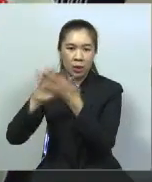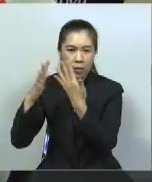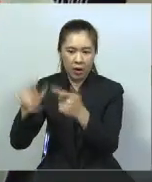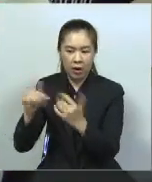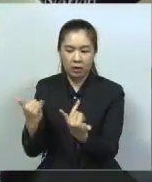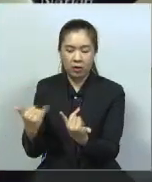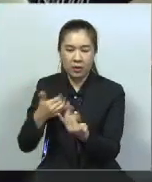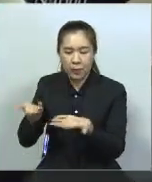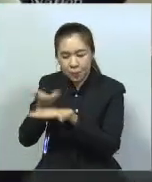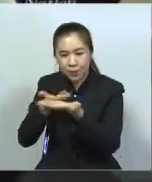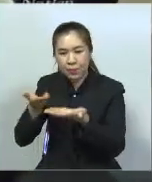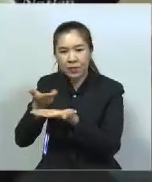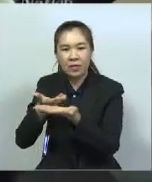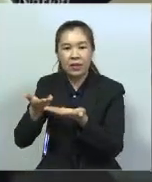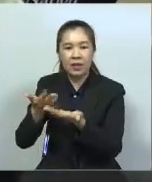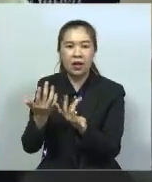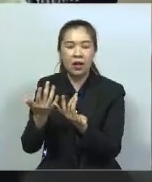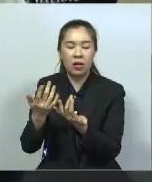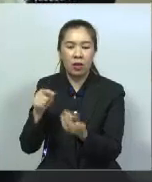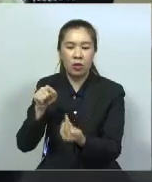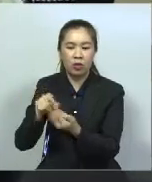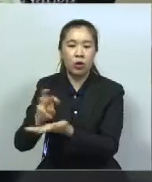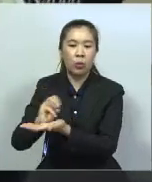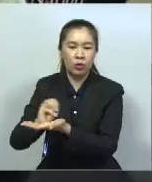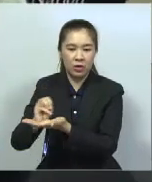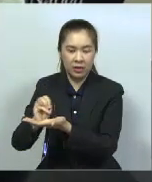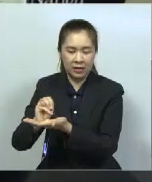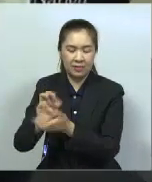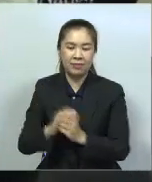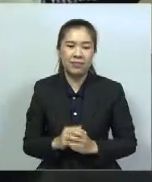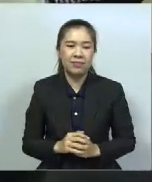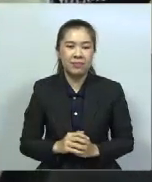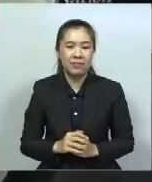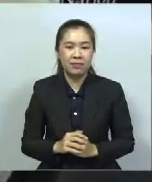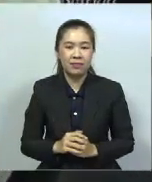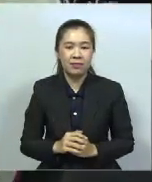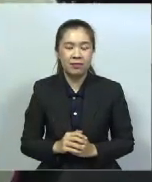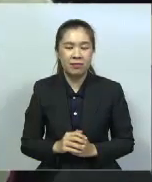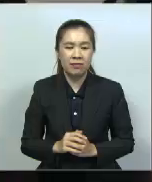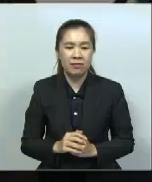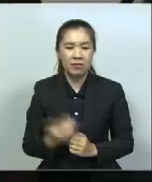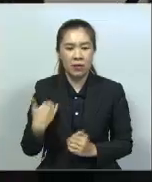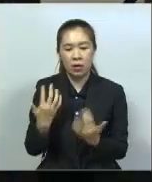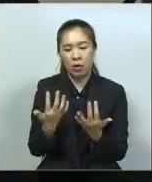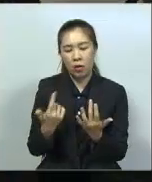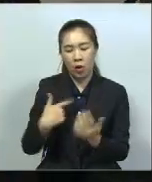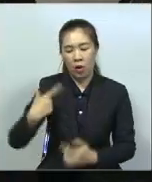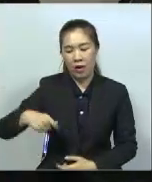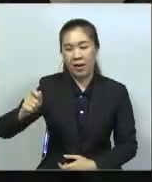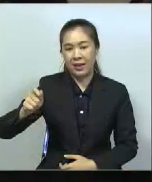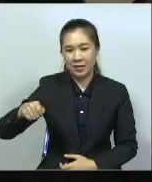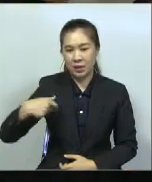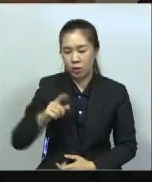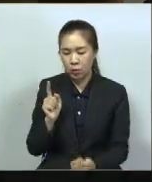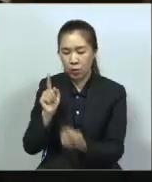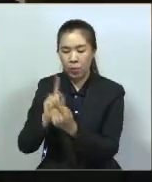ระหว่างพิจารณาตามคำร้องขอเพื่อเอาผิดทางมูลนิธิขนนกยูงและอัยการจะยื่นคำร้องให้ศาลแพ่งพิจารณาหากพ